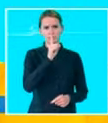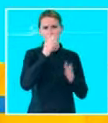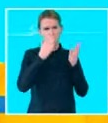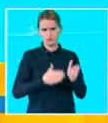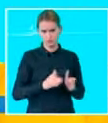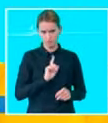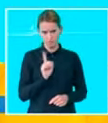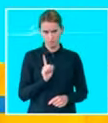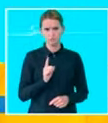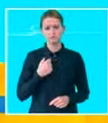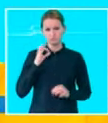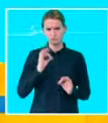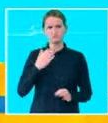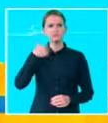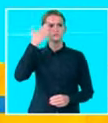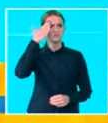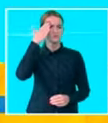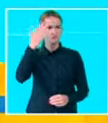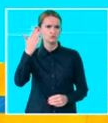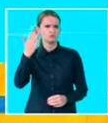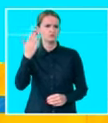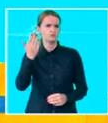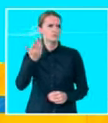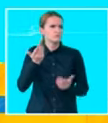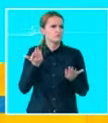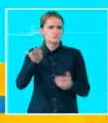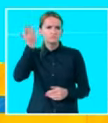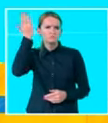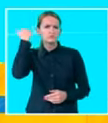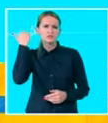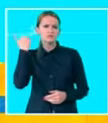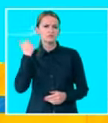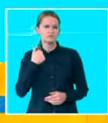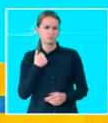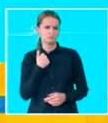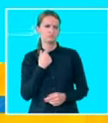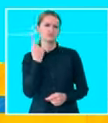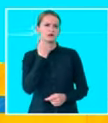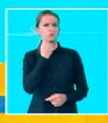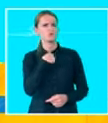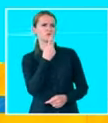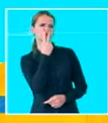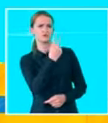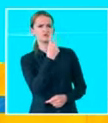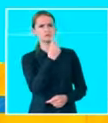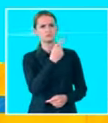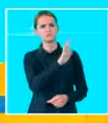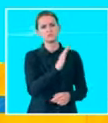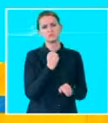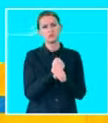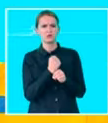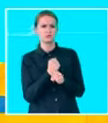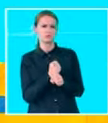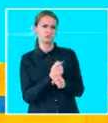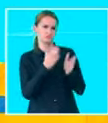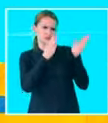си. Така че да, ние не се познавахме. Познавахме се задочно. Аз познавах неговата работа, неговата принципност. Като журналистка